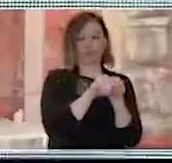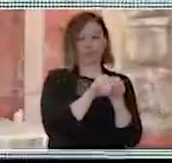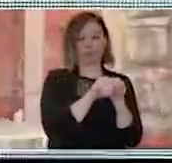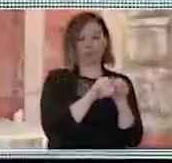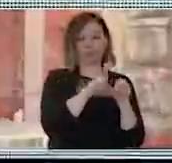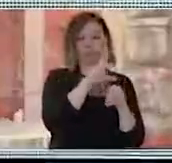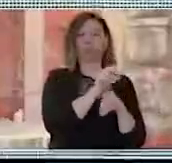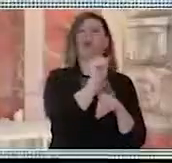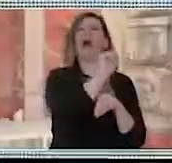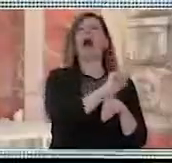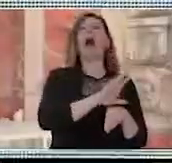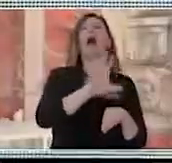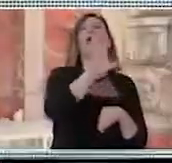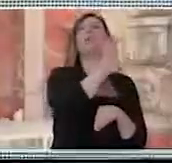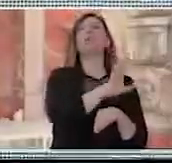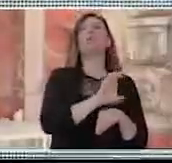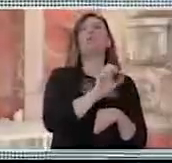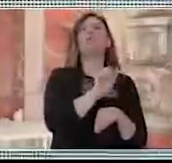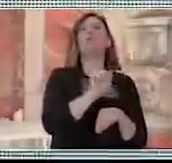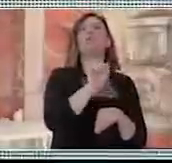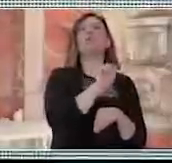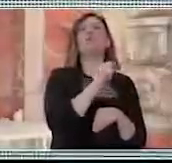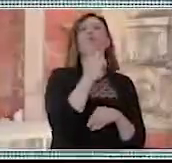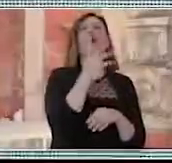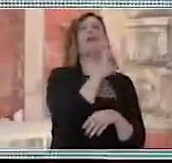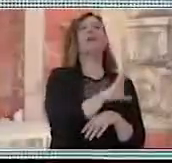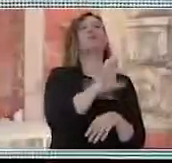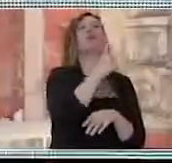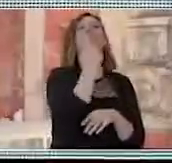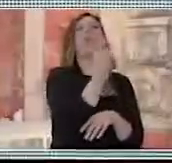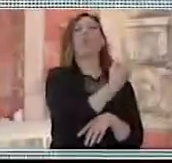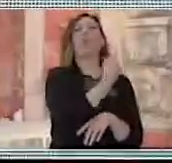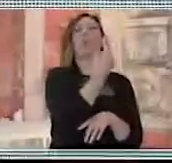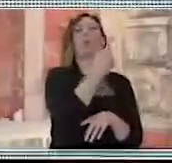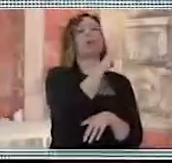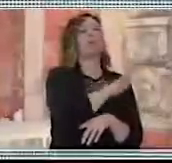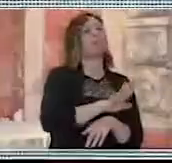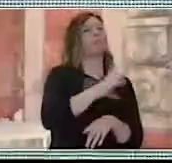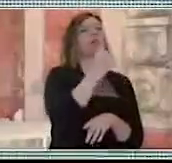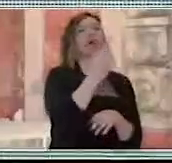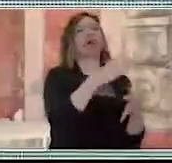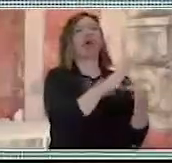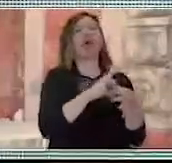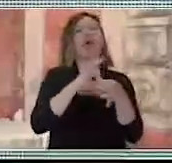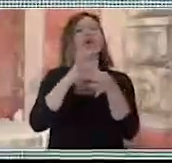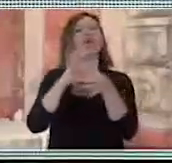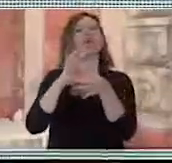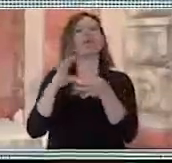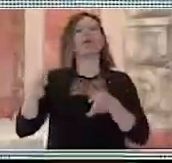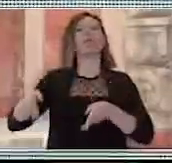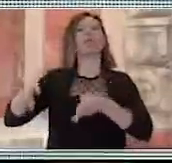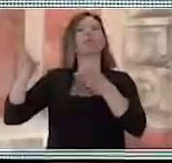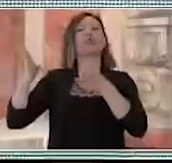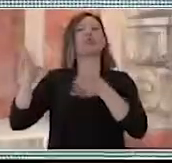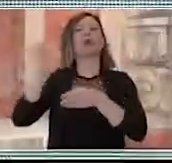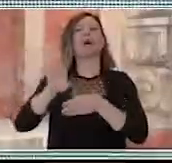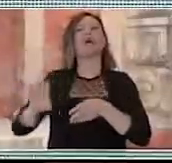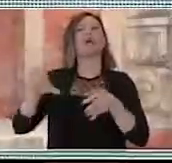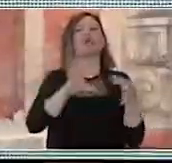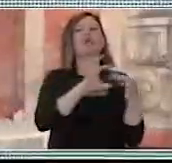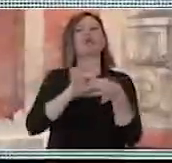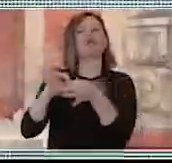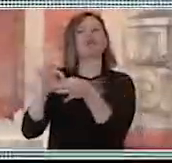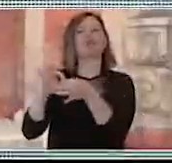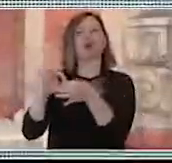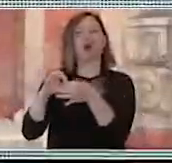che si senta unica regione, unico territorio e la struttura regionale. Pertanto io so che avremo sfide